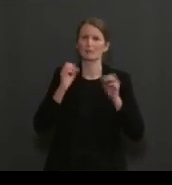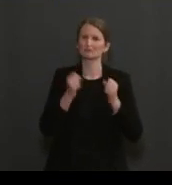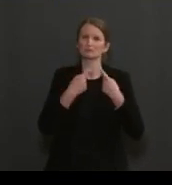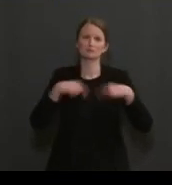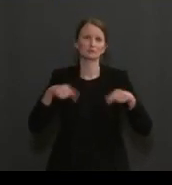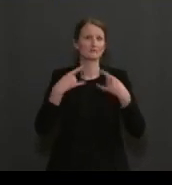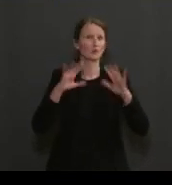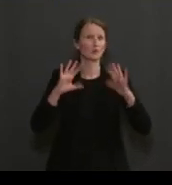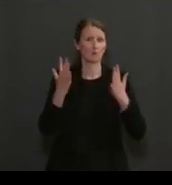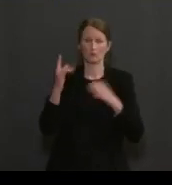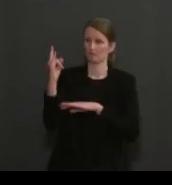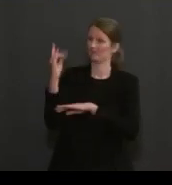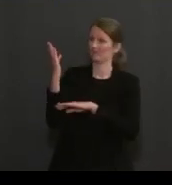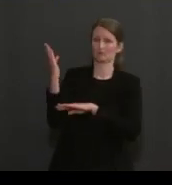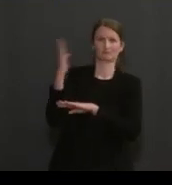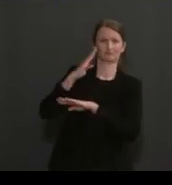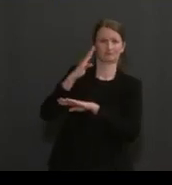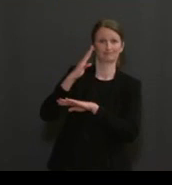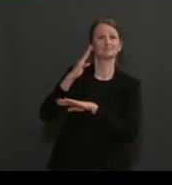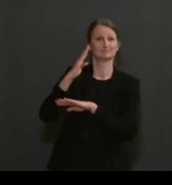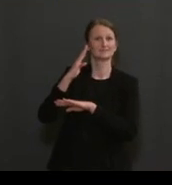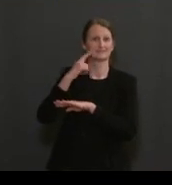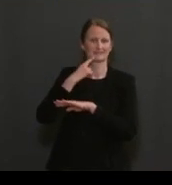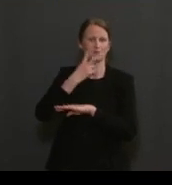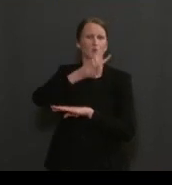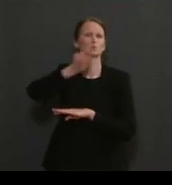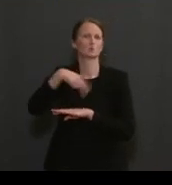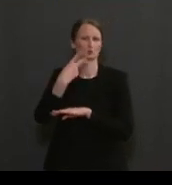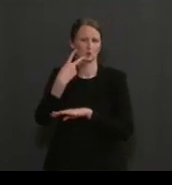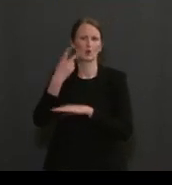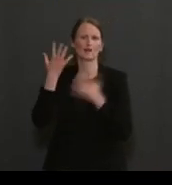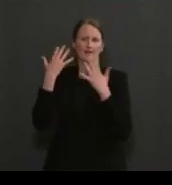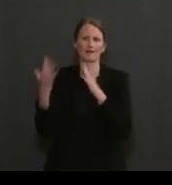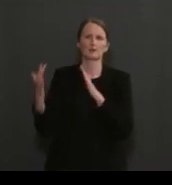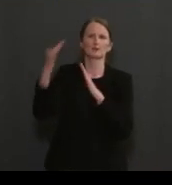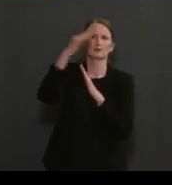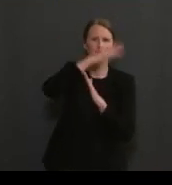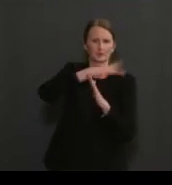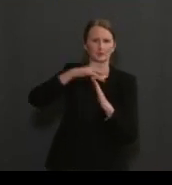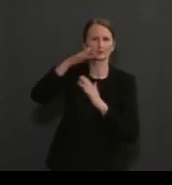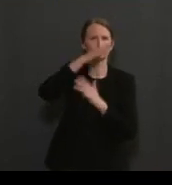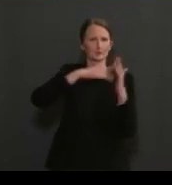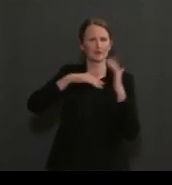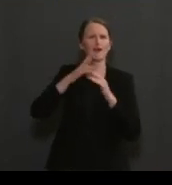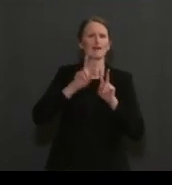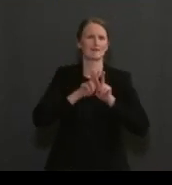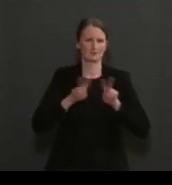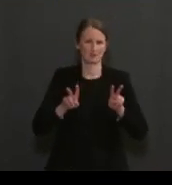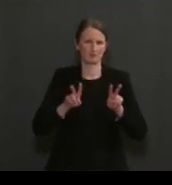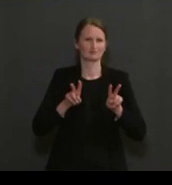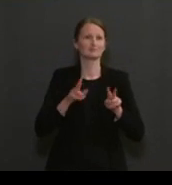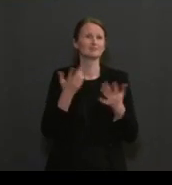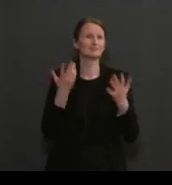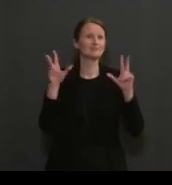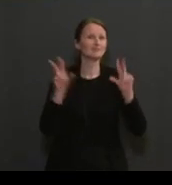ouverte par le haut pendant 2 heures va permettre là aussi de réduire de 90% le nombre de microbes